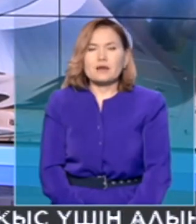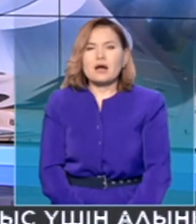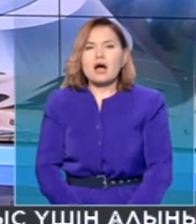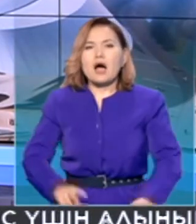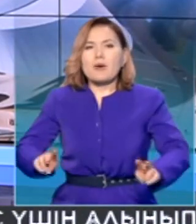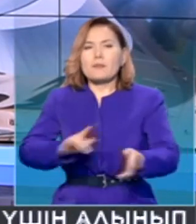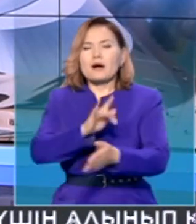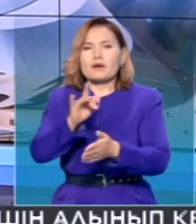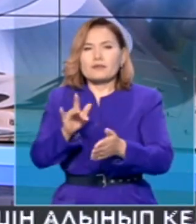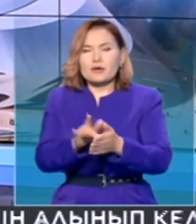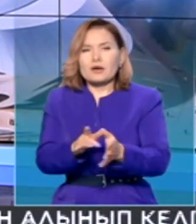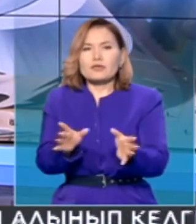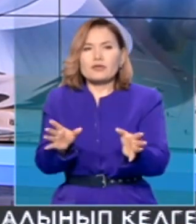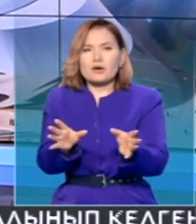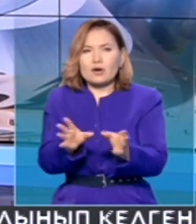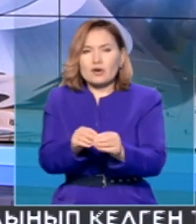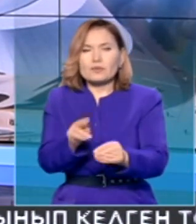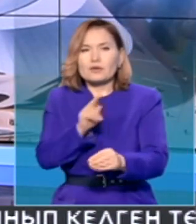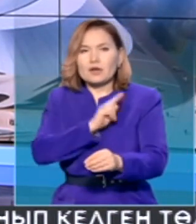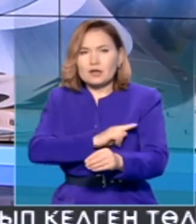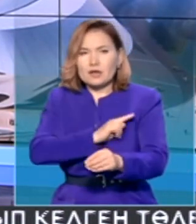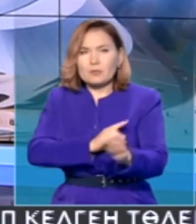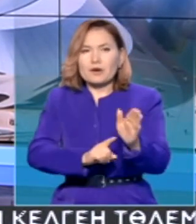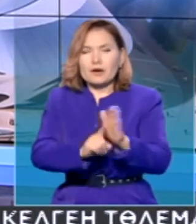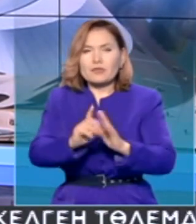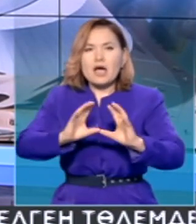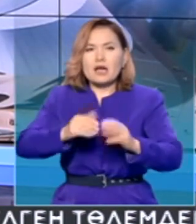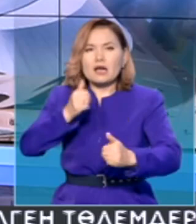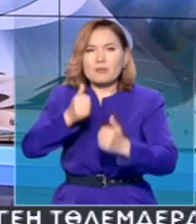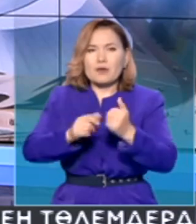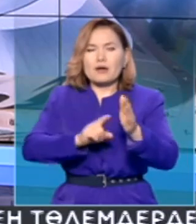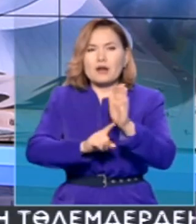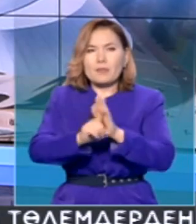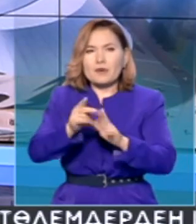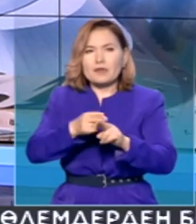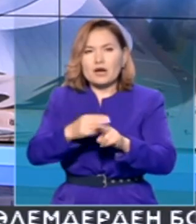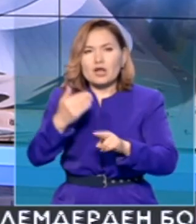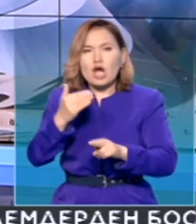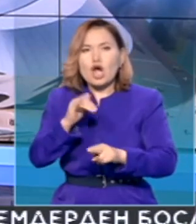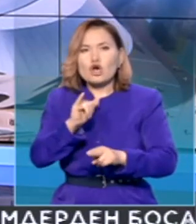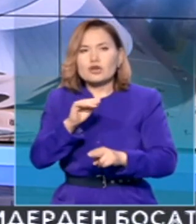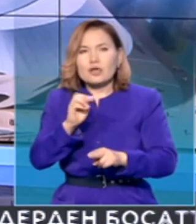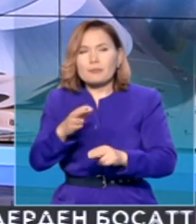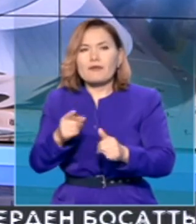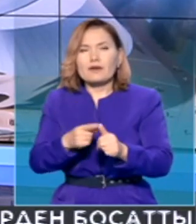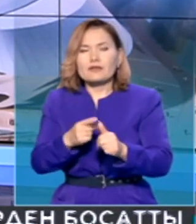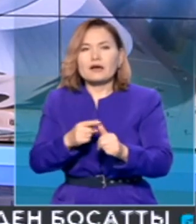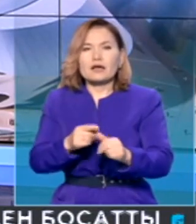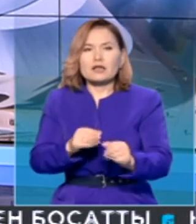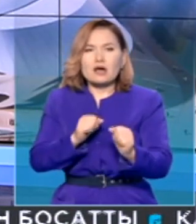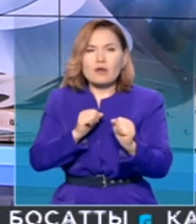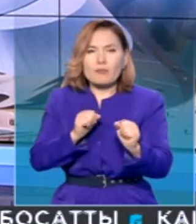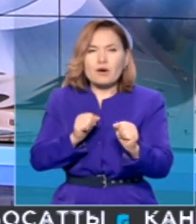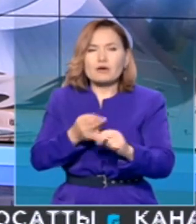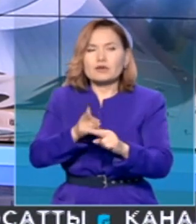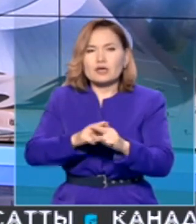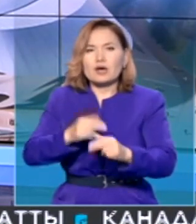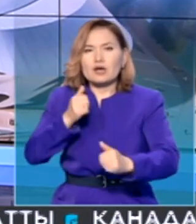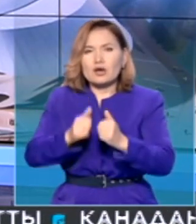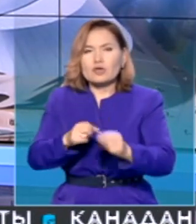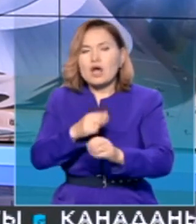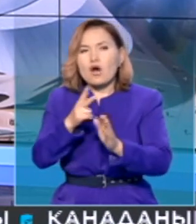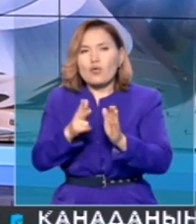Елгер Олай, Астанада қоян қолтық ұрыстан 7-ші әлем чемпионаты басталды. Жақсылық Үшкемпіров атындағы жекпе-жек сарайында өтетін жарыс